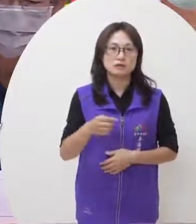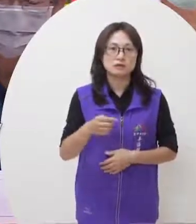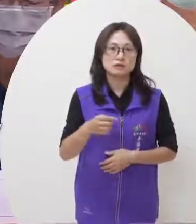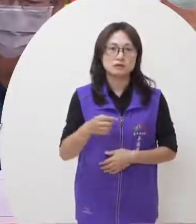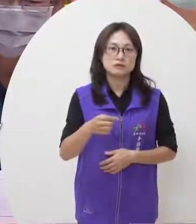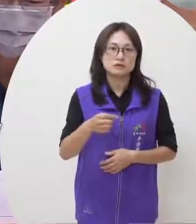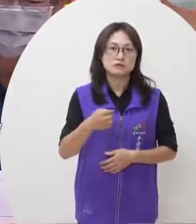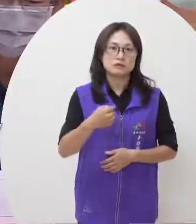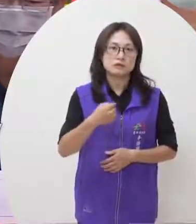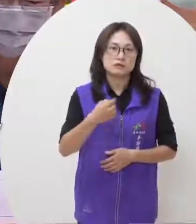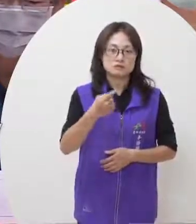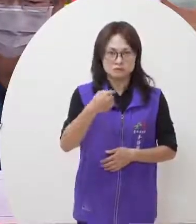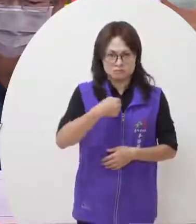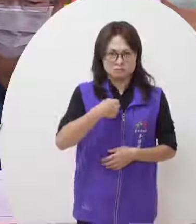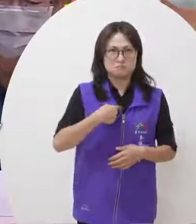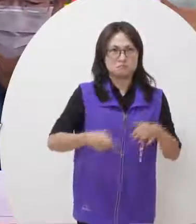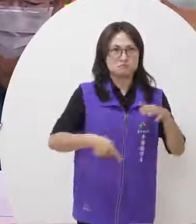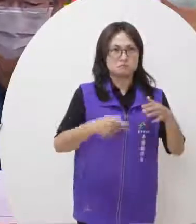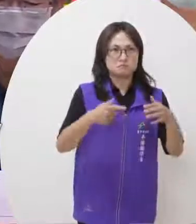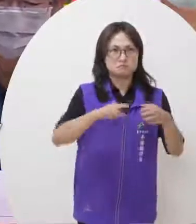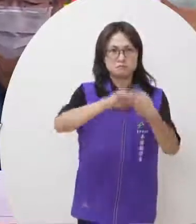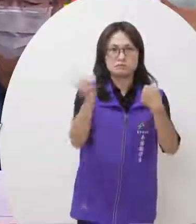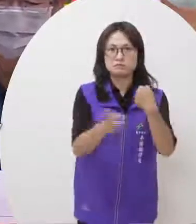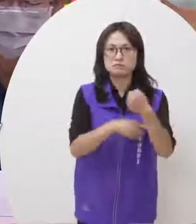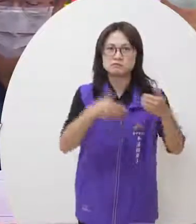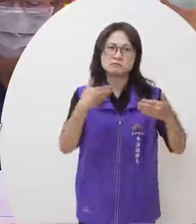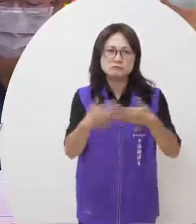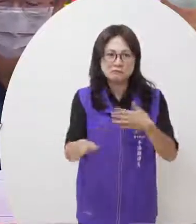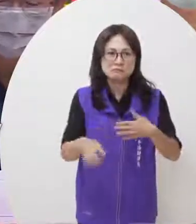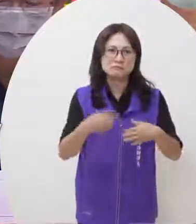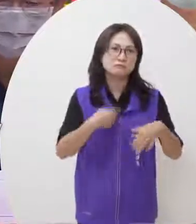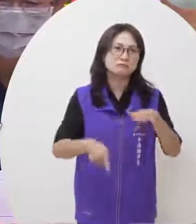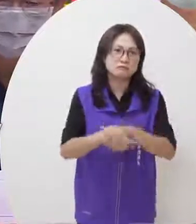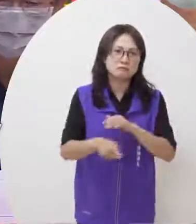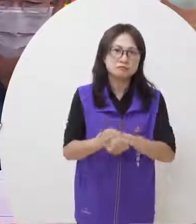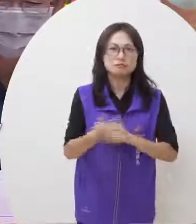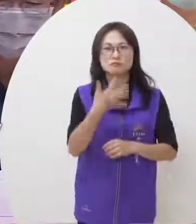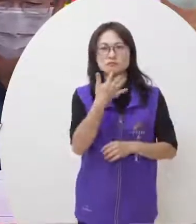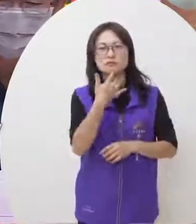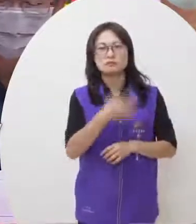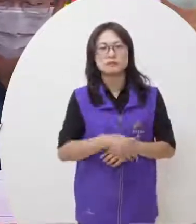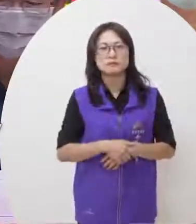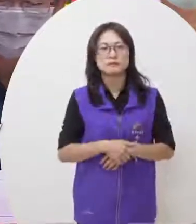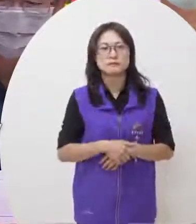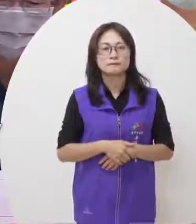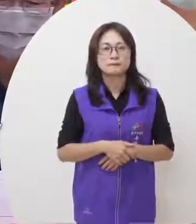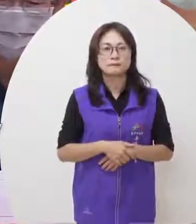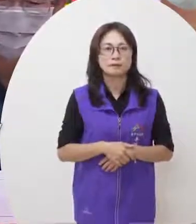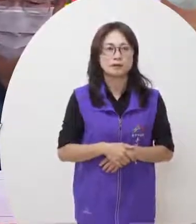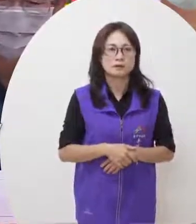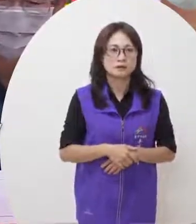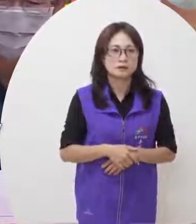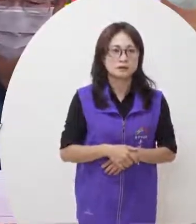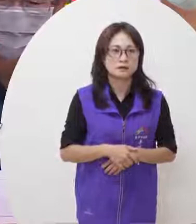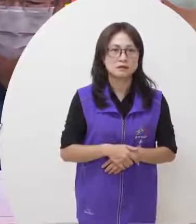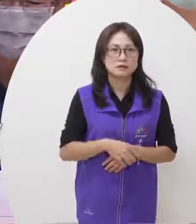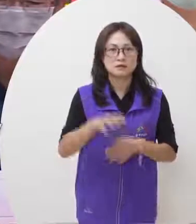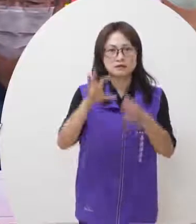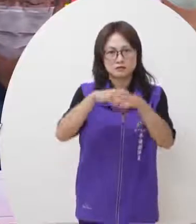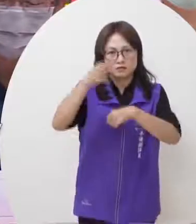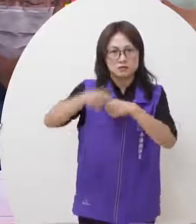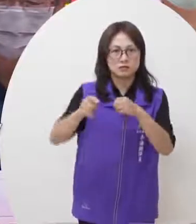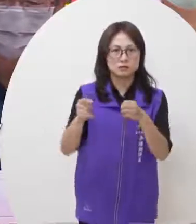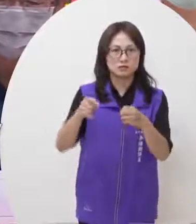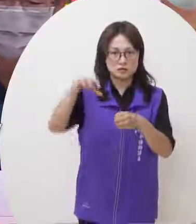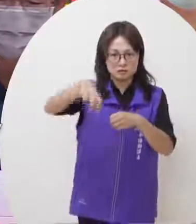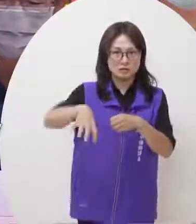违法，叫伊来甲我告啊，哎，结果伊无甲我告，嘿，袂要紧。结果呢，已经推办十年就对啊吼，所